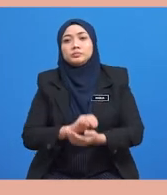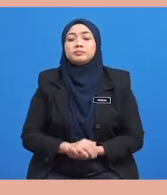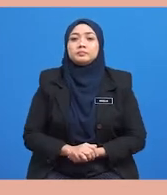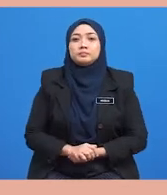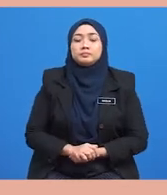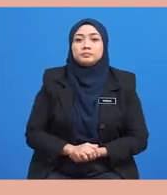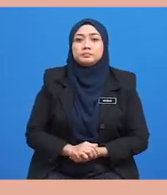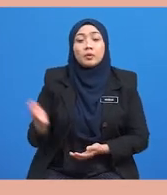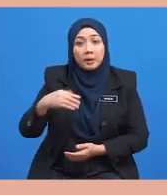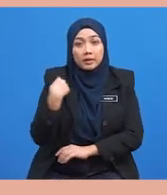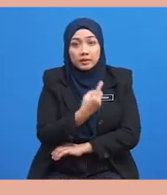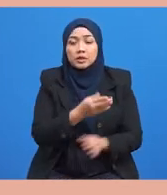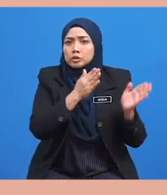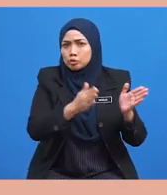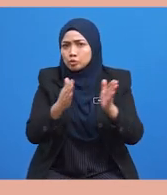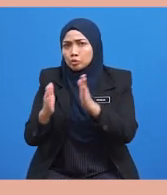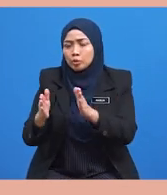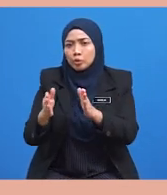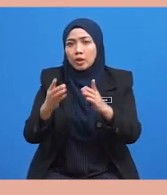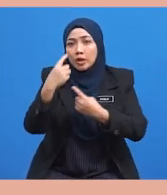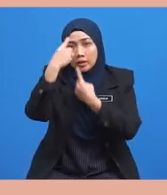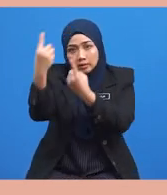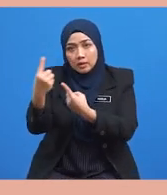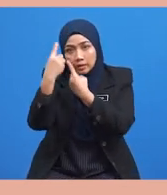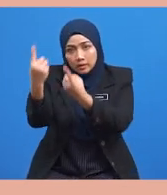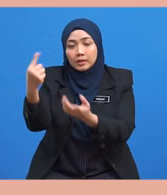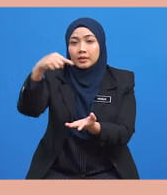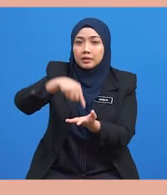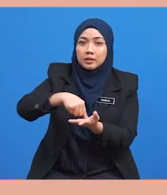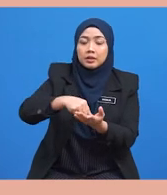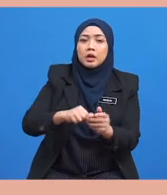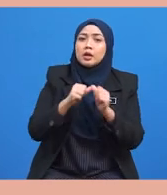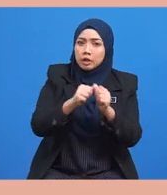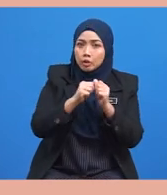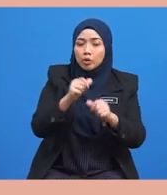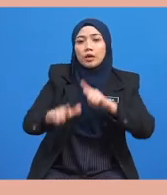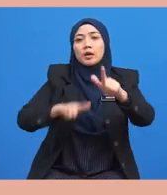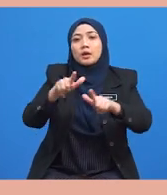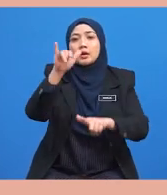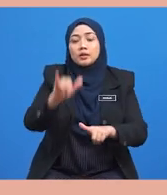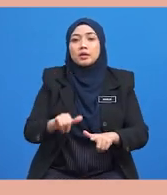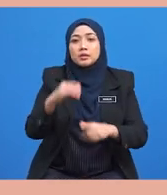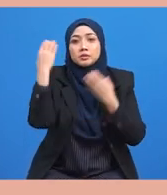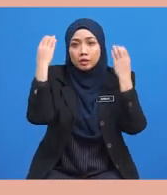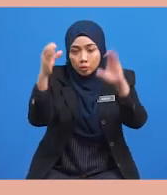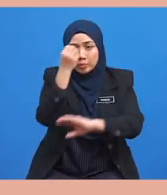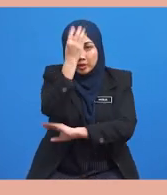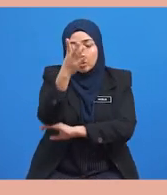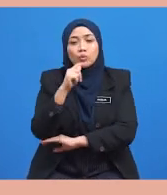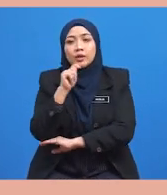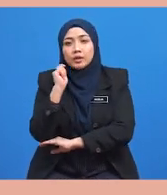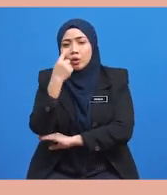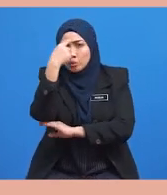Seterusnya, mari kita susun data ini mengikut langkah-langkah yang cikgu telah jelaskan tadi